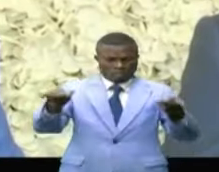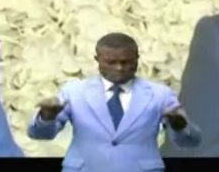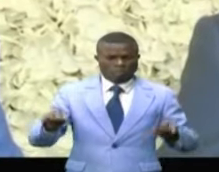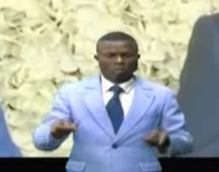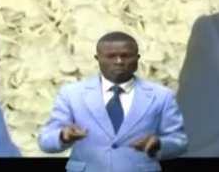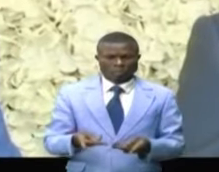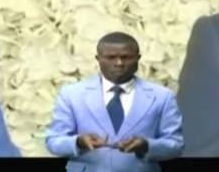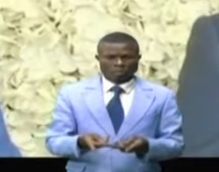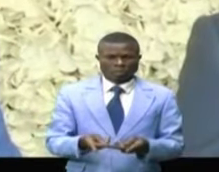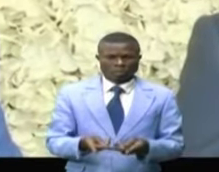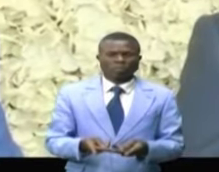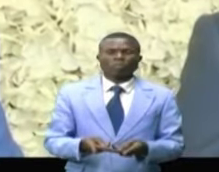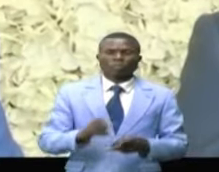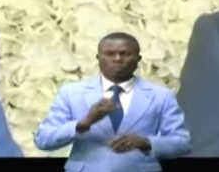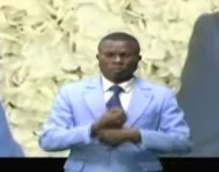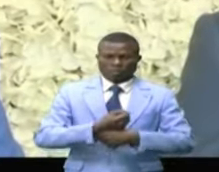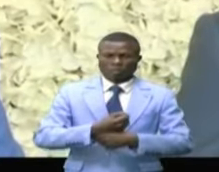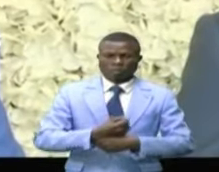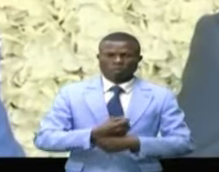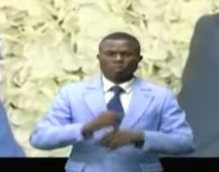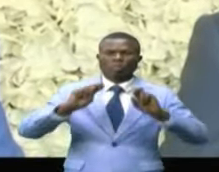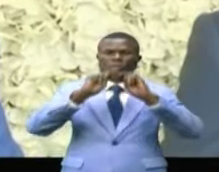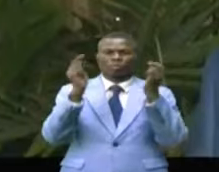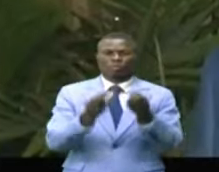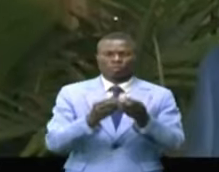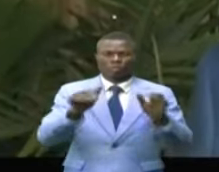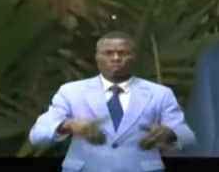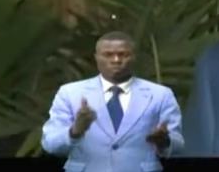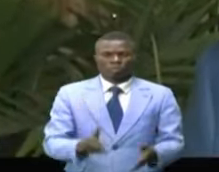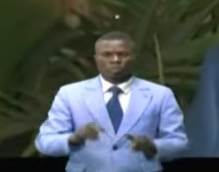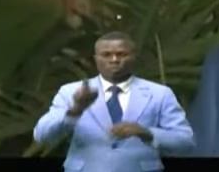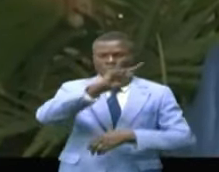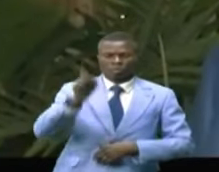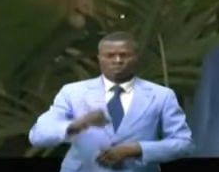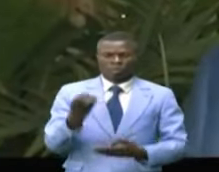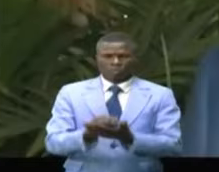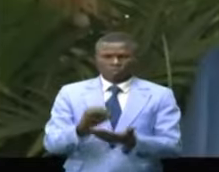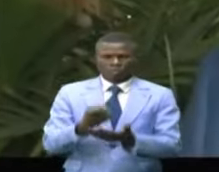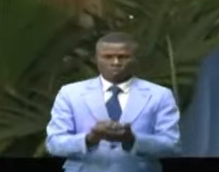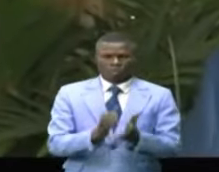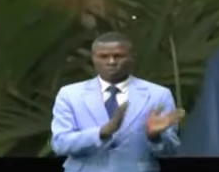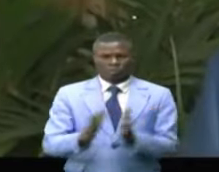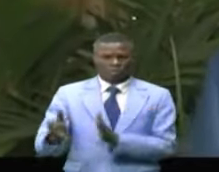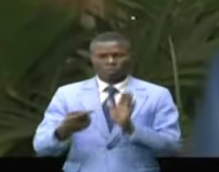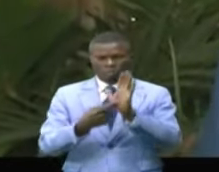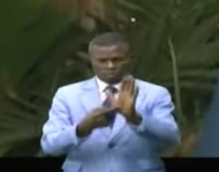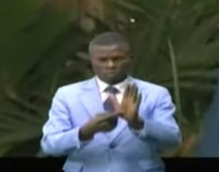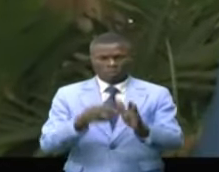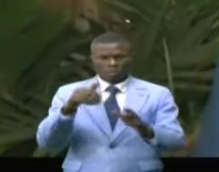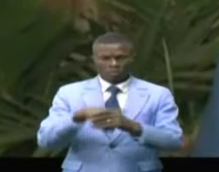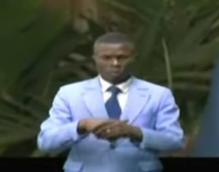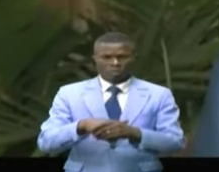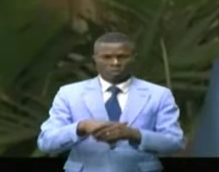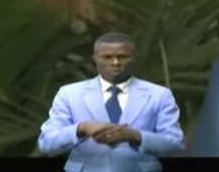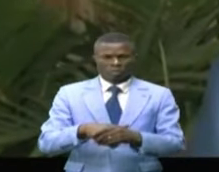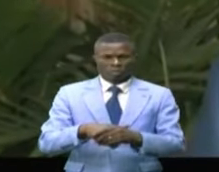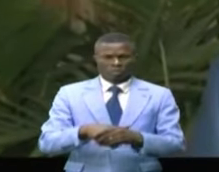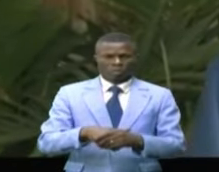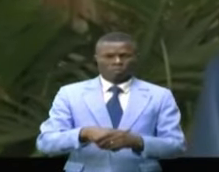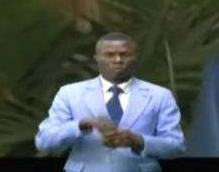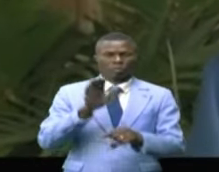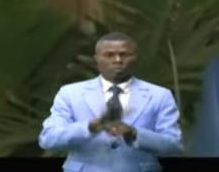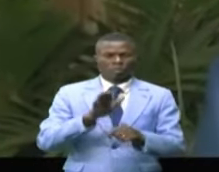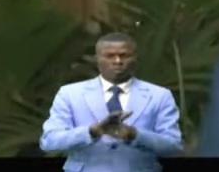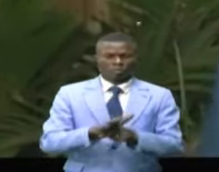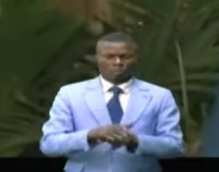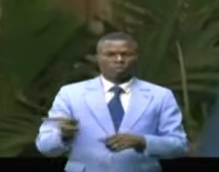des parcs agro-industriels, des zones économiques spéciales qui sont en train d'être montées à travers les différentes provinces de